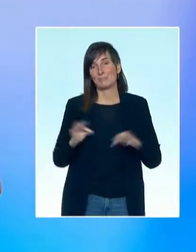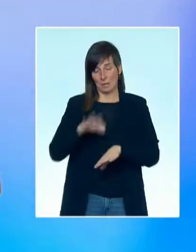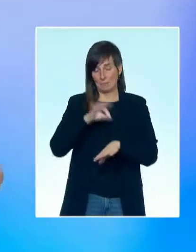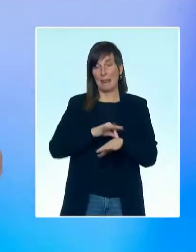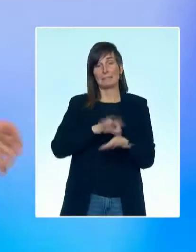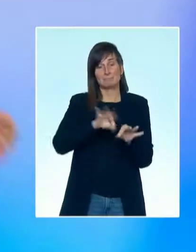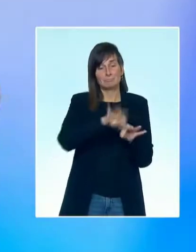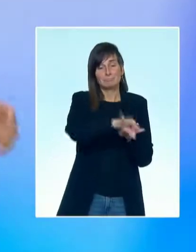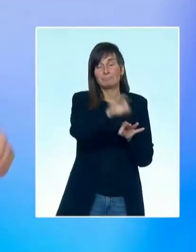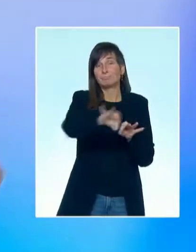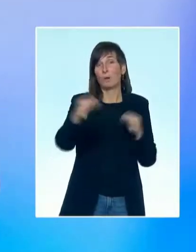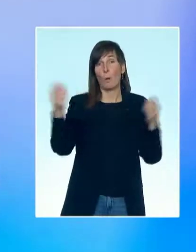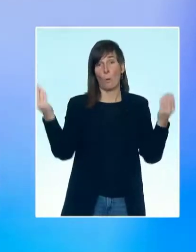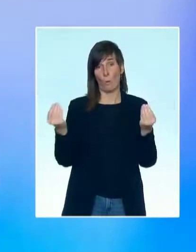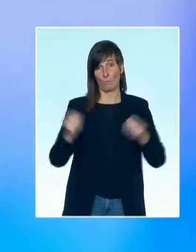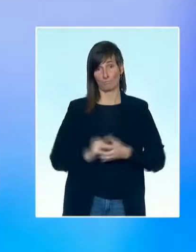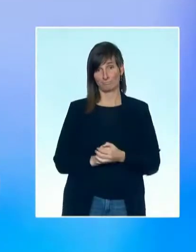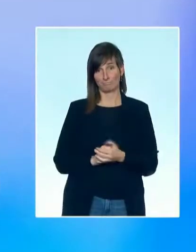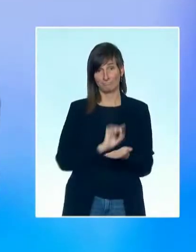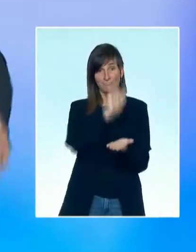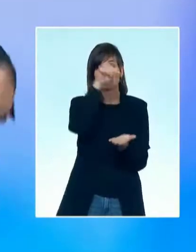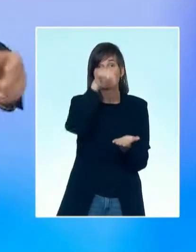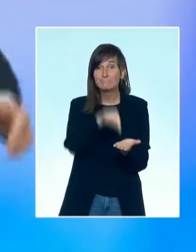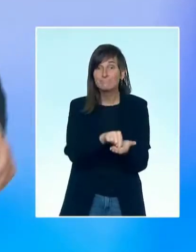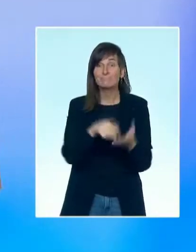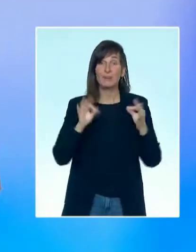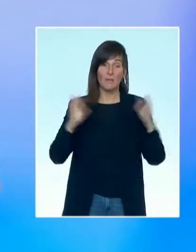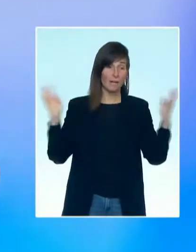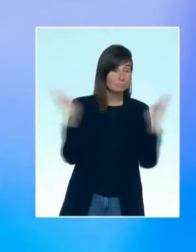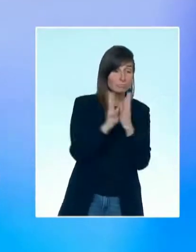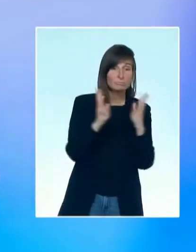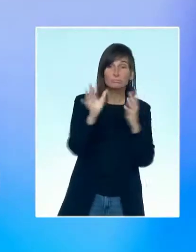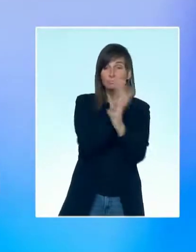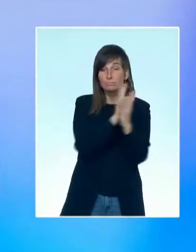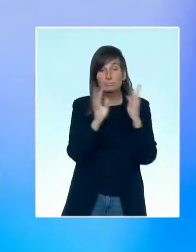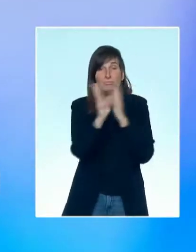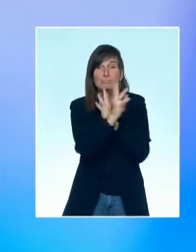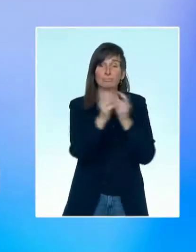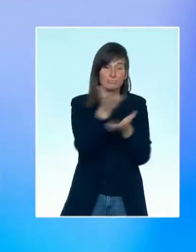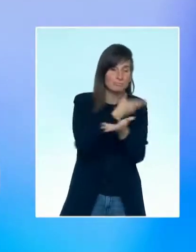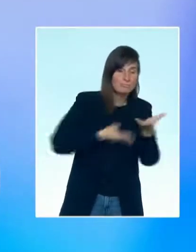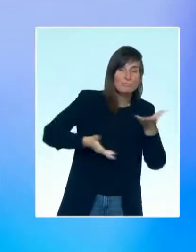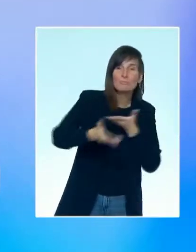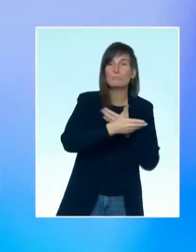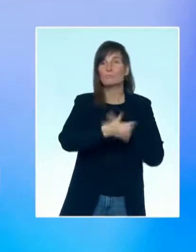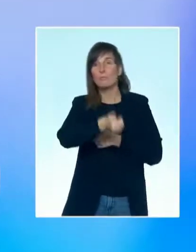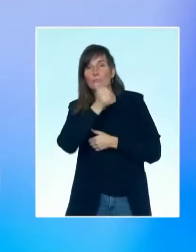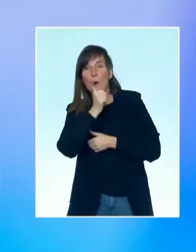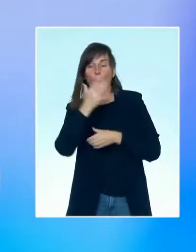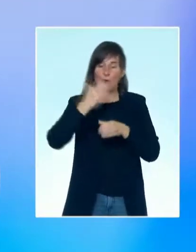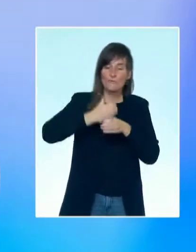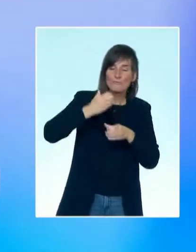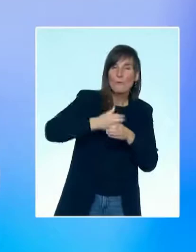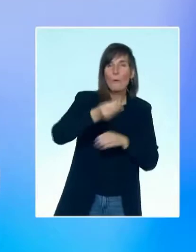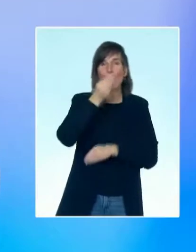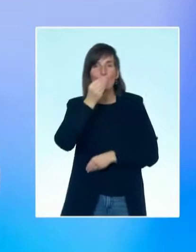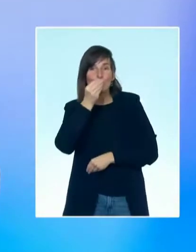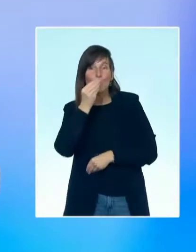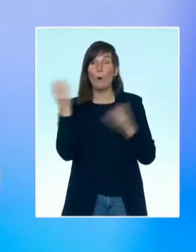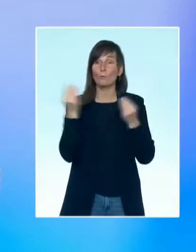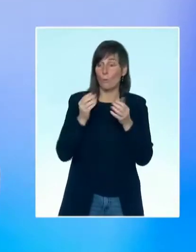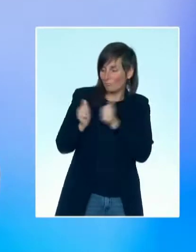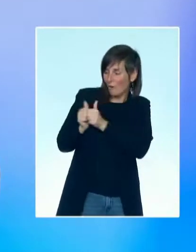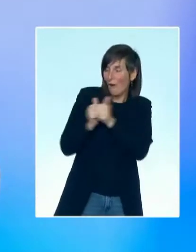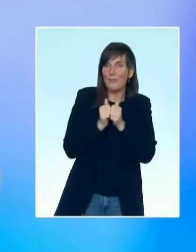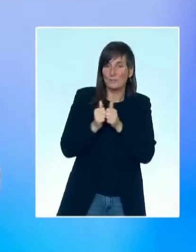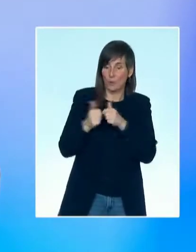élevés. C'est quand on se réunit dans des moments de convivialité où l'on mange, où on boit un verre, où on est debout, à l'intérieur, proches les